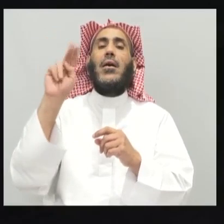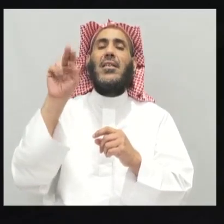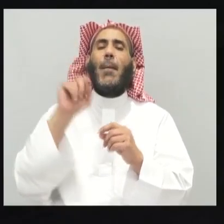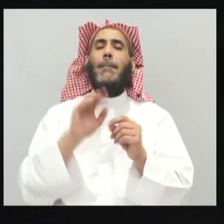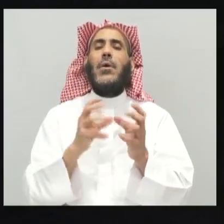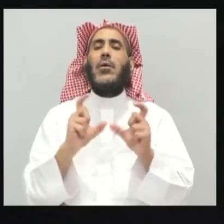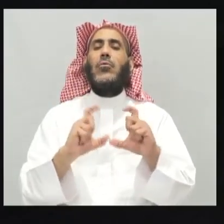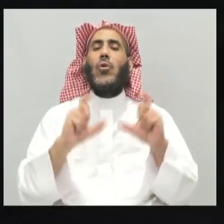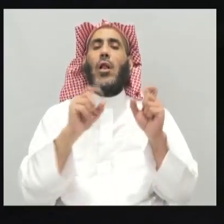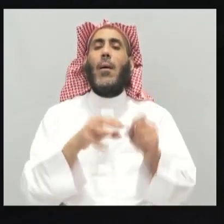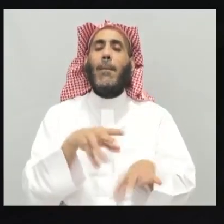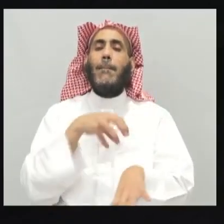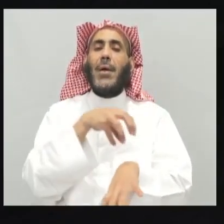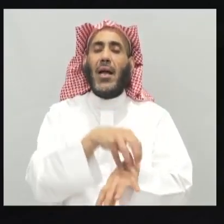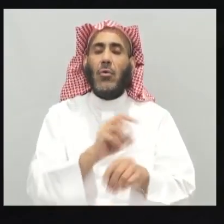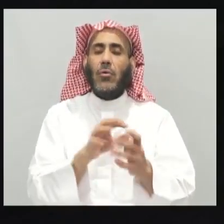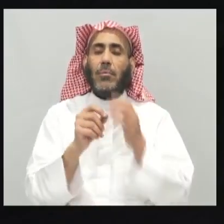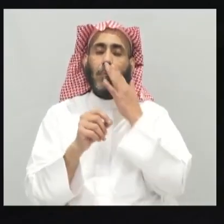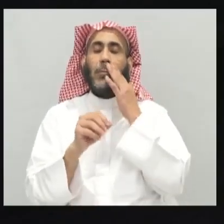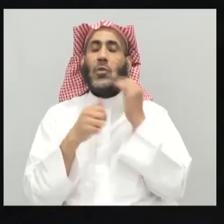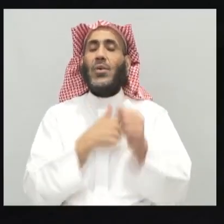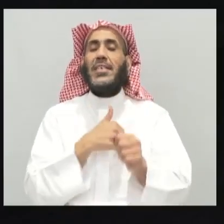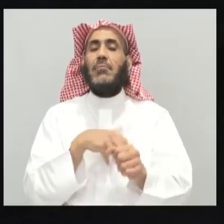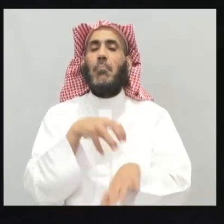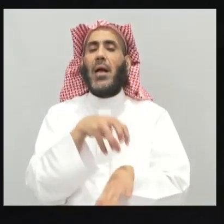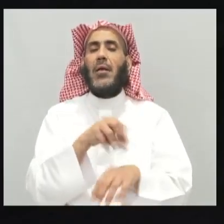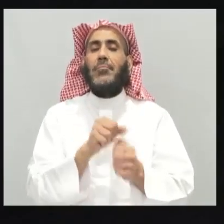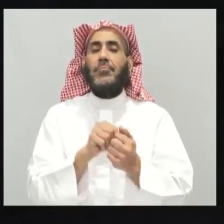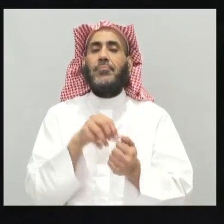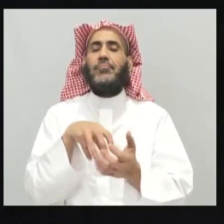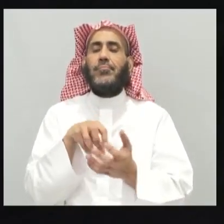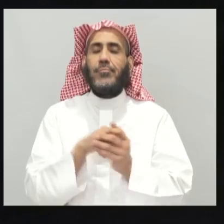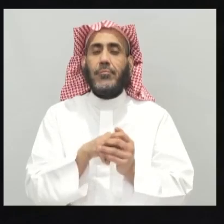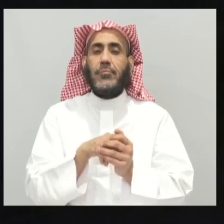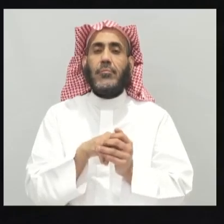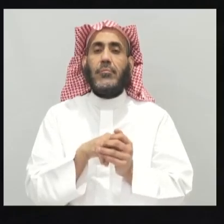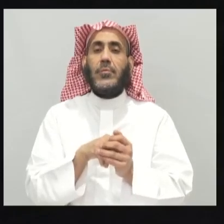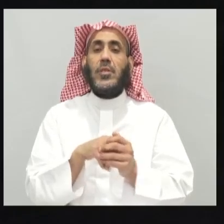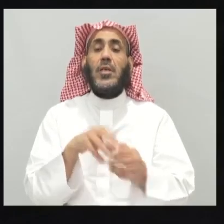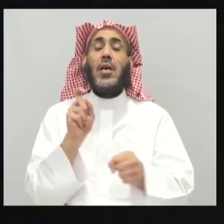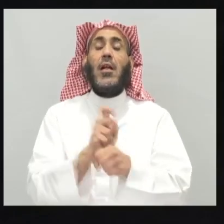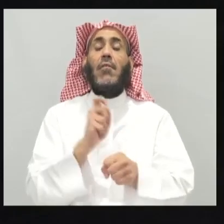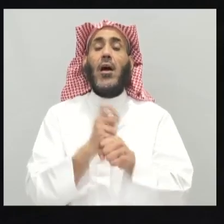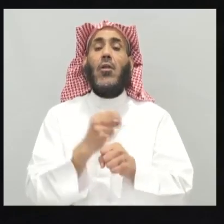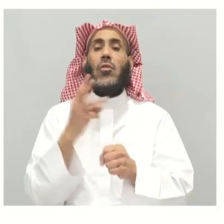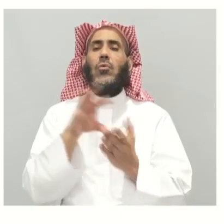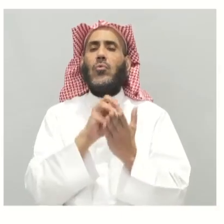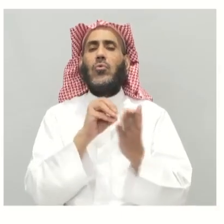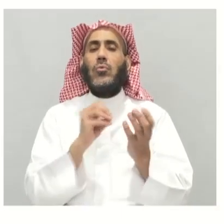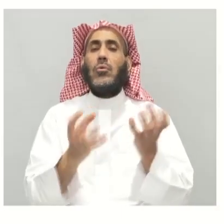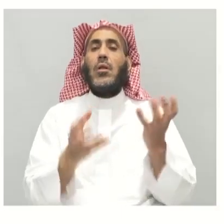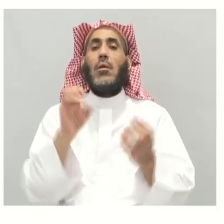على مكان حدوث الفعل، إذن هو اسم مكان. الأفعال الثلاثية التي يصاغ منها